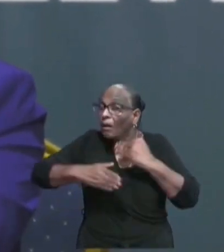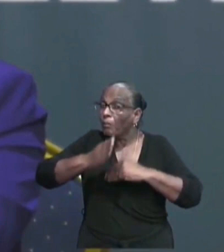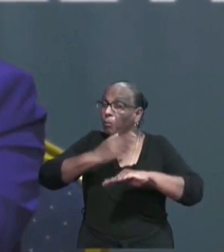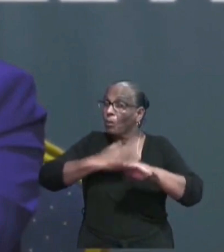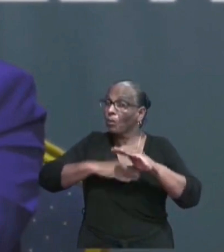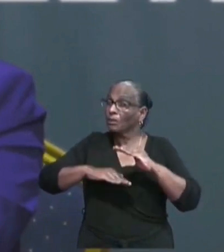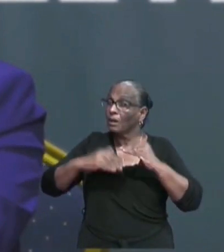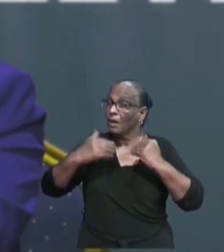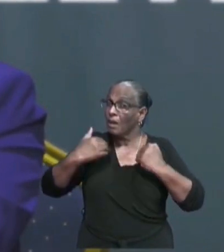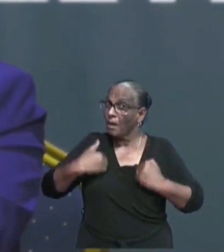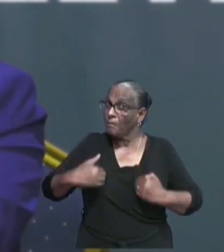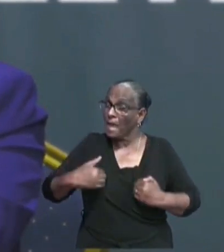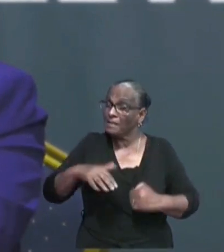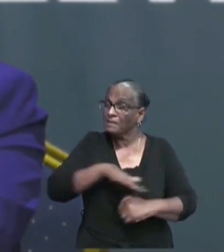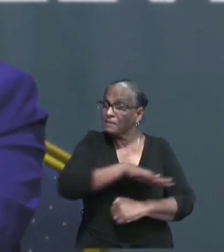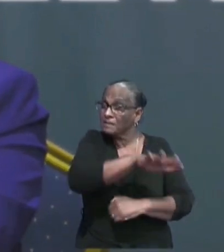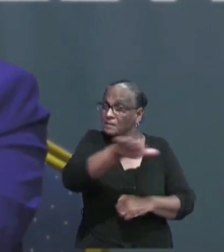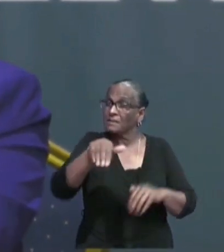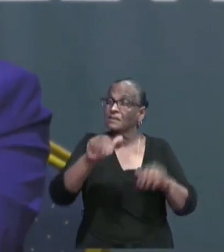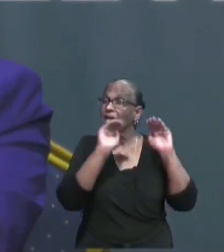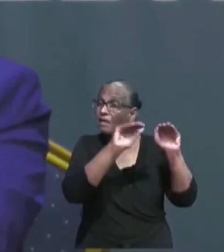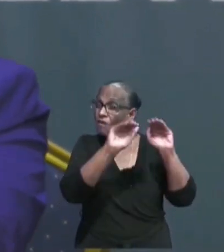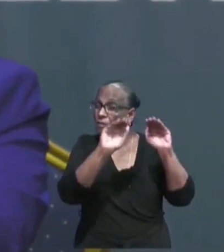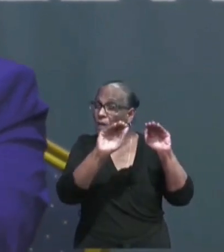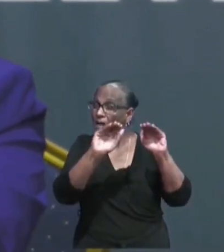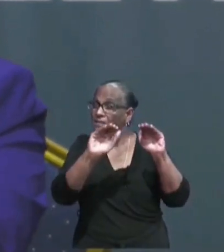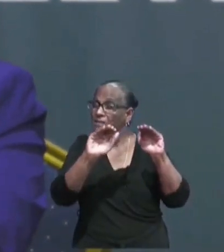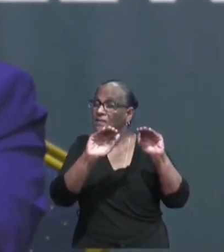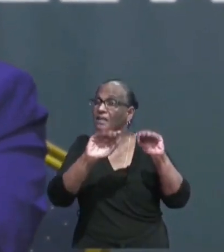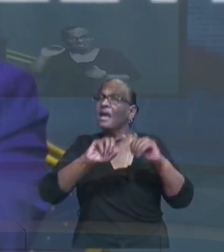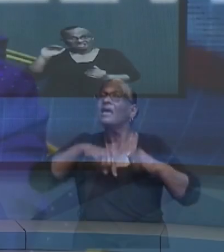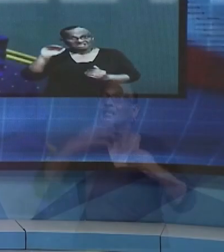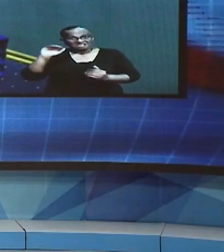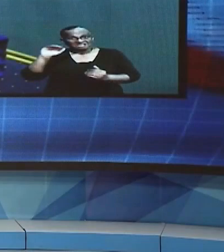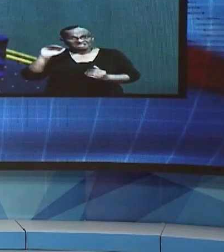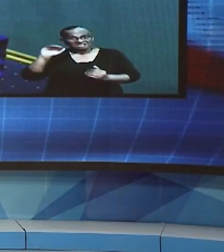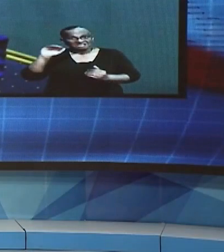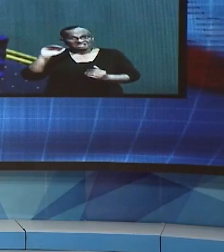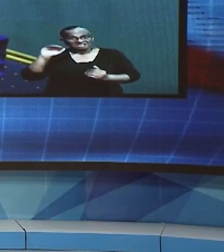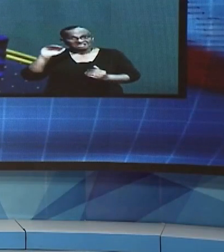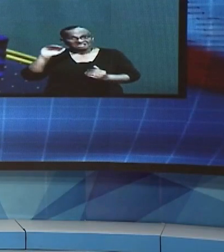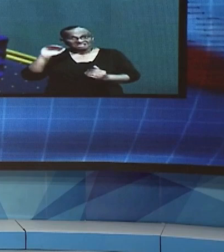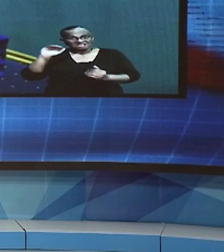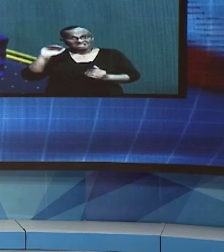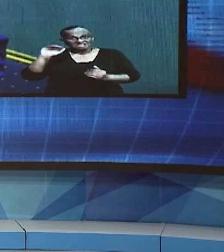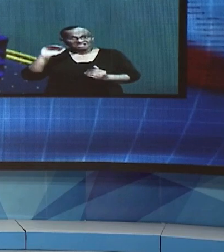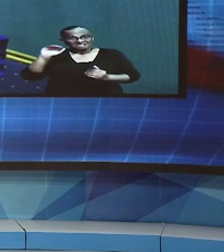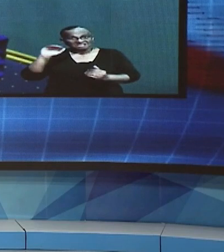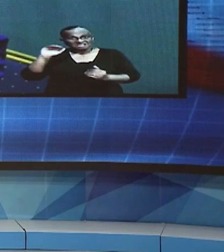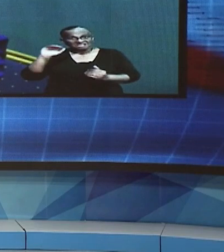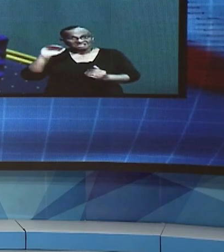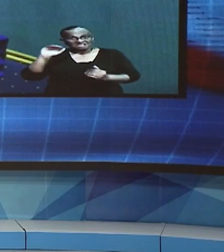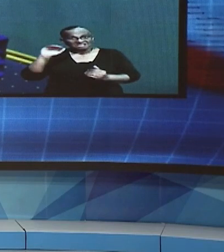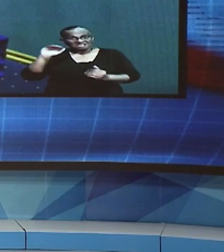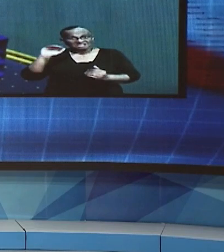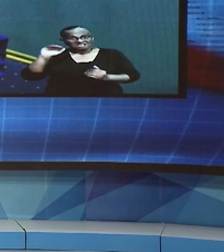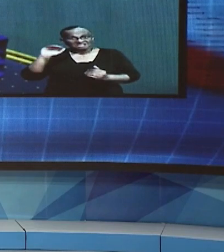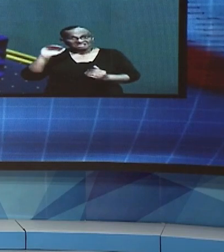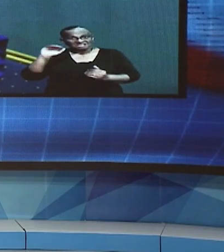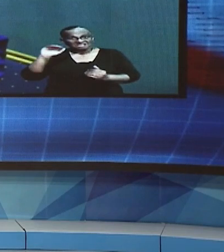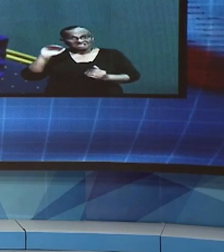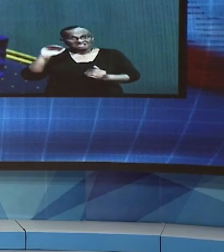en zal er elke maandag bij elkaar komen om de situatie rond het COVID-19-virus te